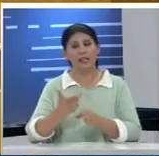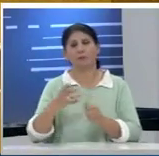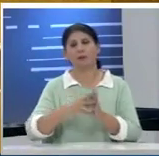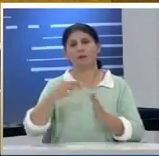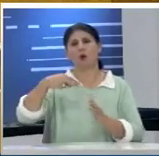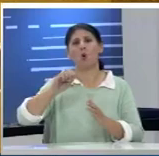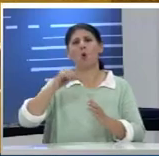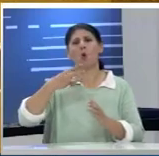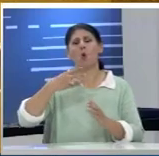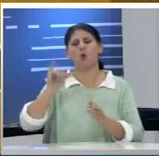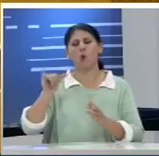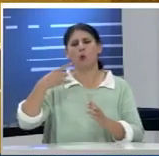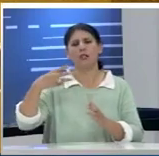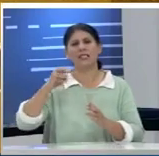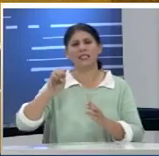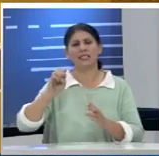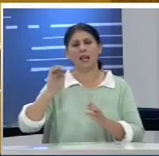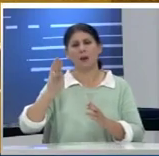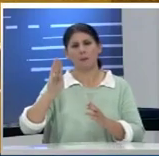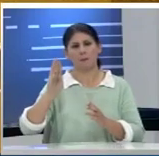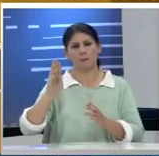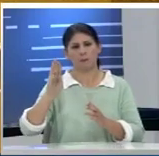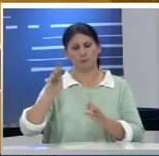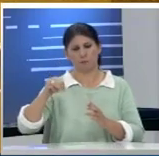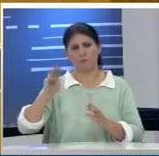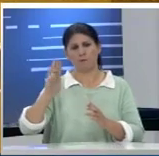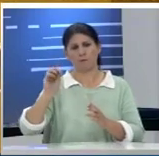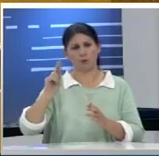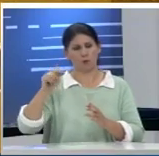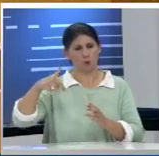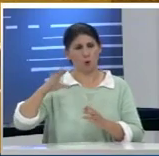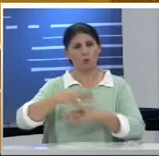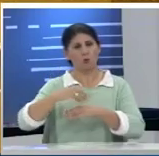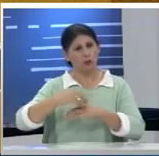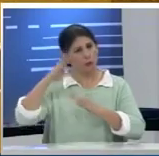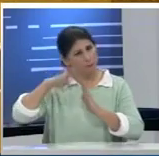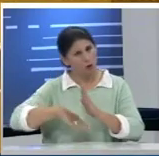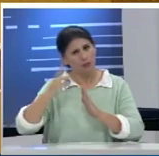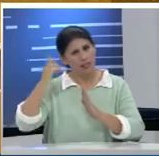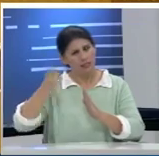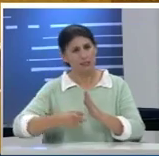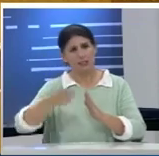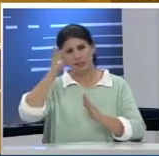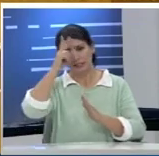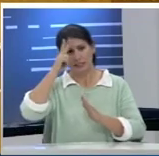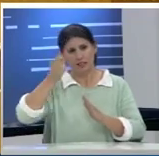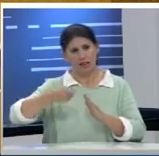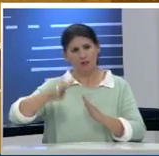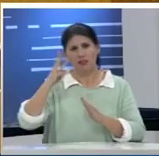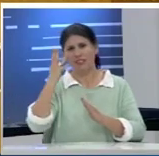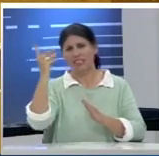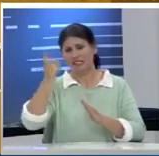Λουξεμβούργο η φαρμακευτική δαπάνη μειώθηκε 0,80%, στη Σουηδία μειώθηκε 1%, στη Γερμανία